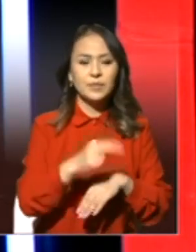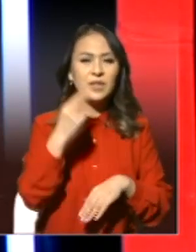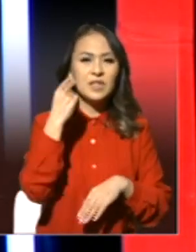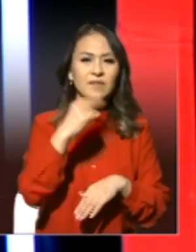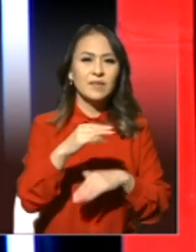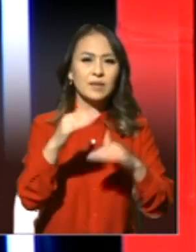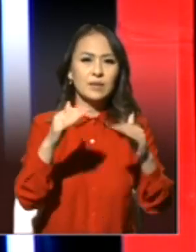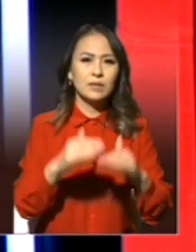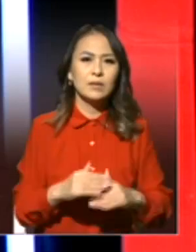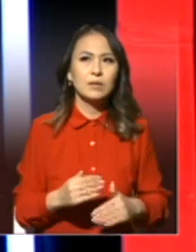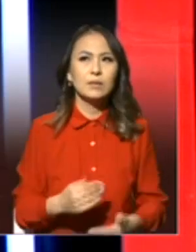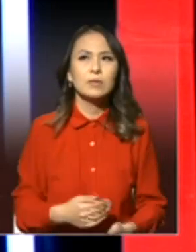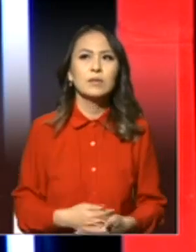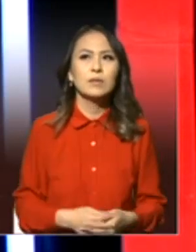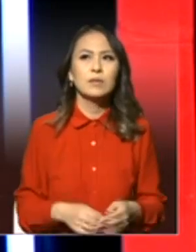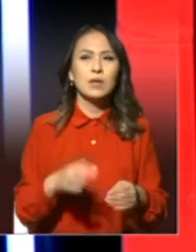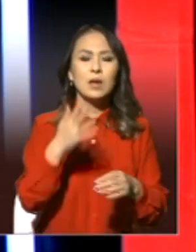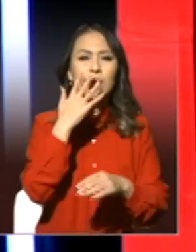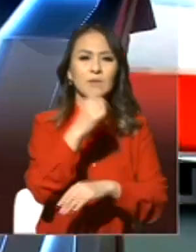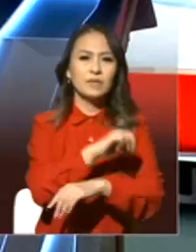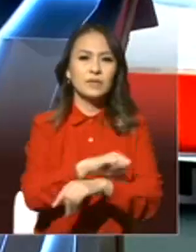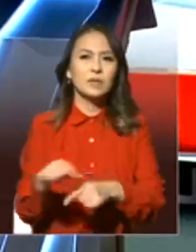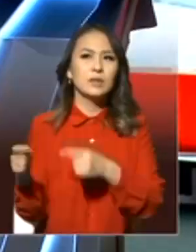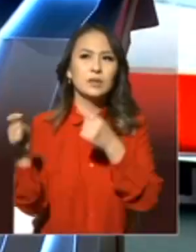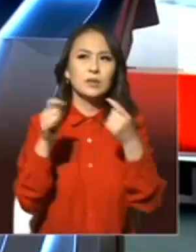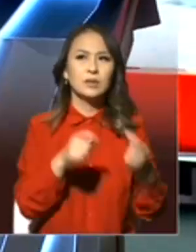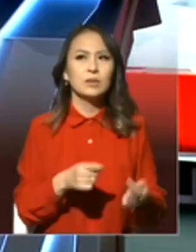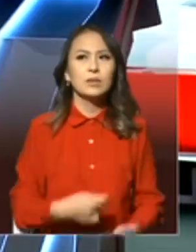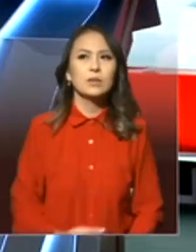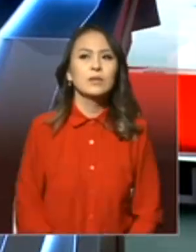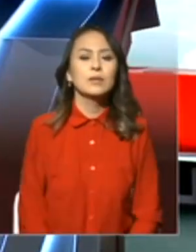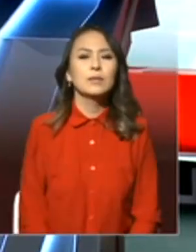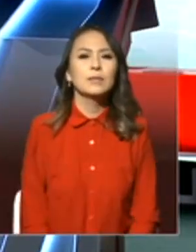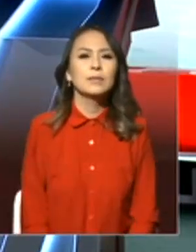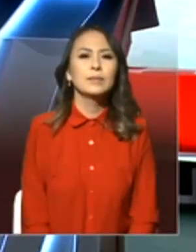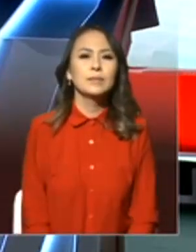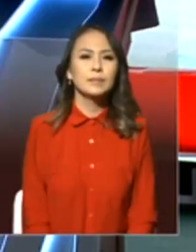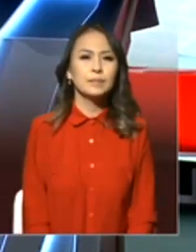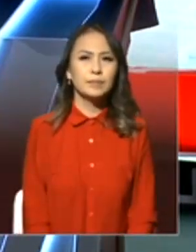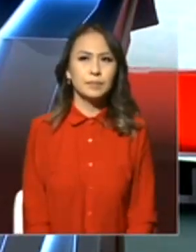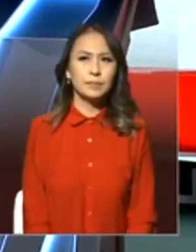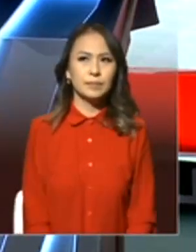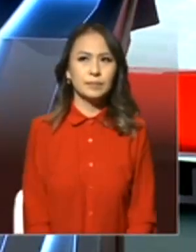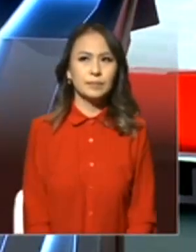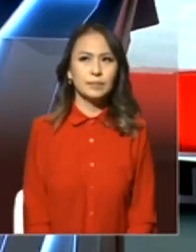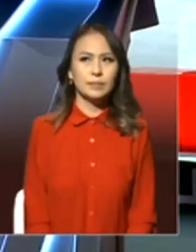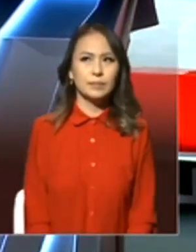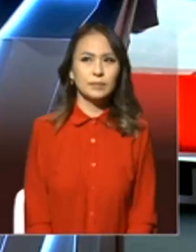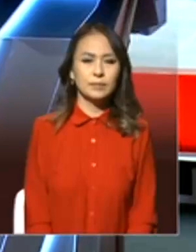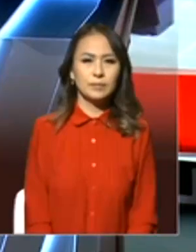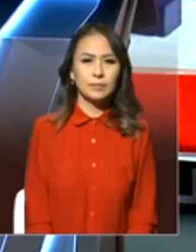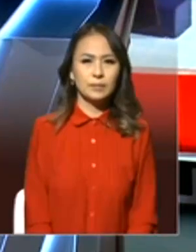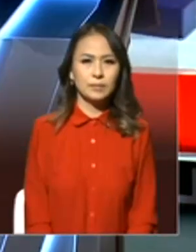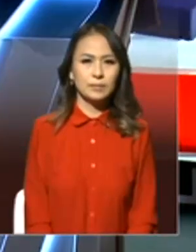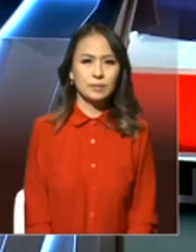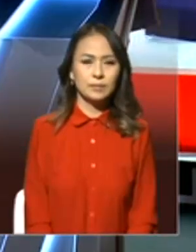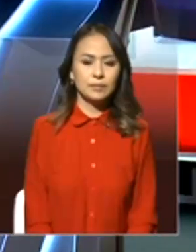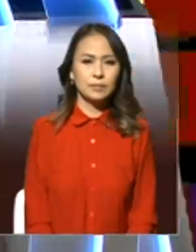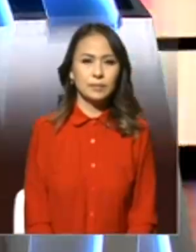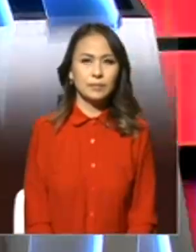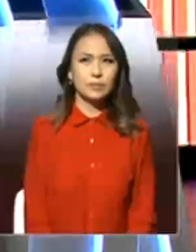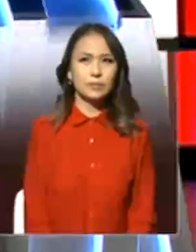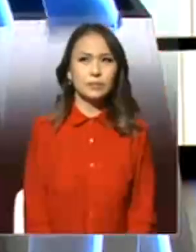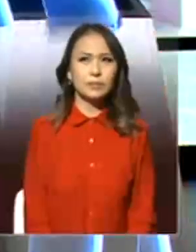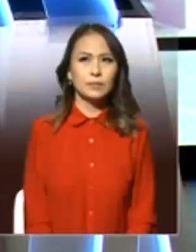келетін өнімдердің көпшілігінің. Ерғана, біз тек қана негізгі товарларды айтып отырмыз ғой. Әлеуметтік маңызы бар азық-түліктер. Оны